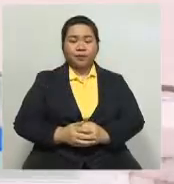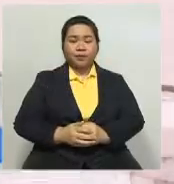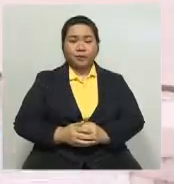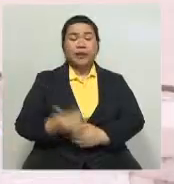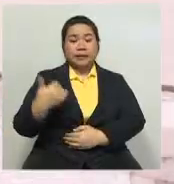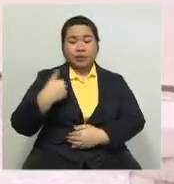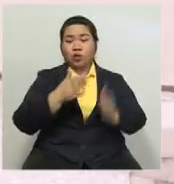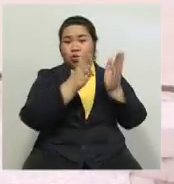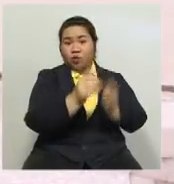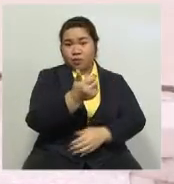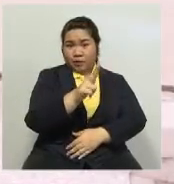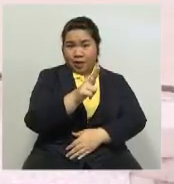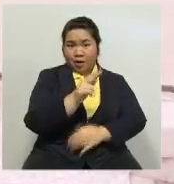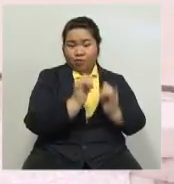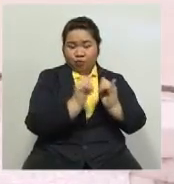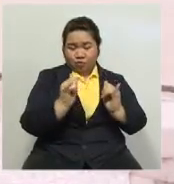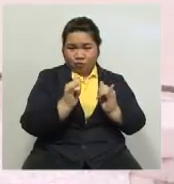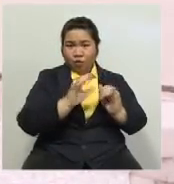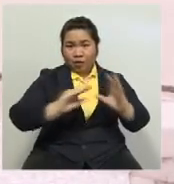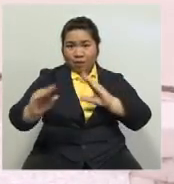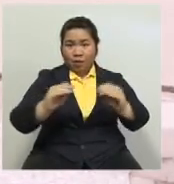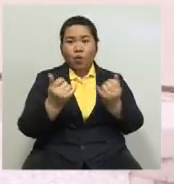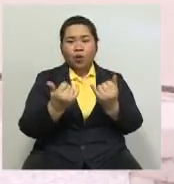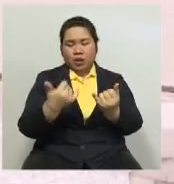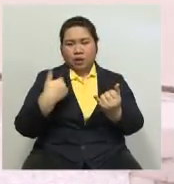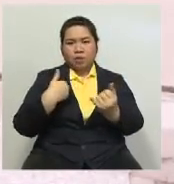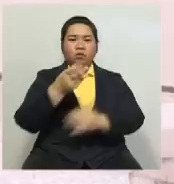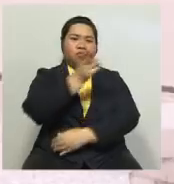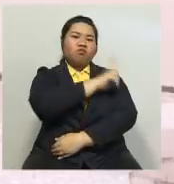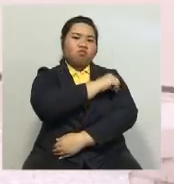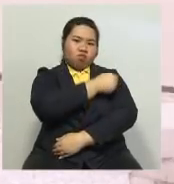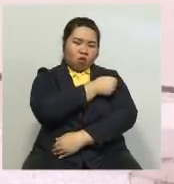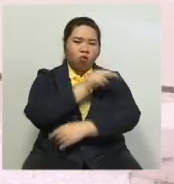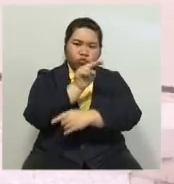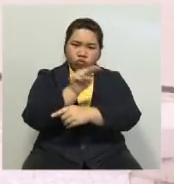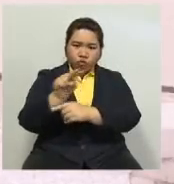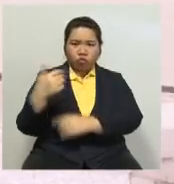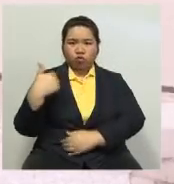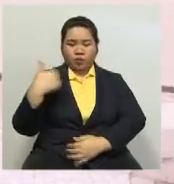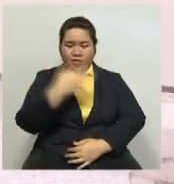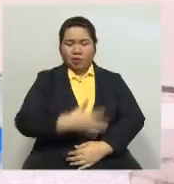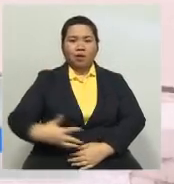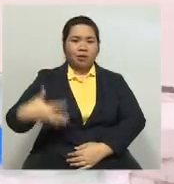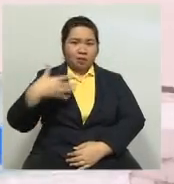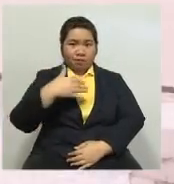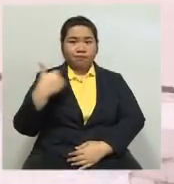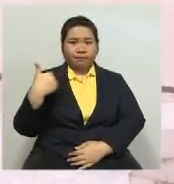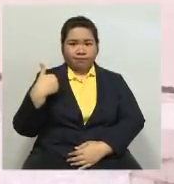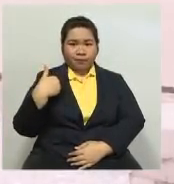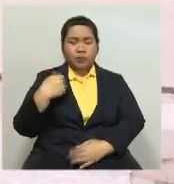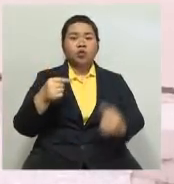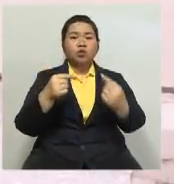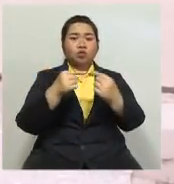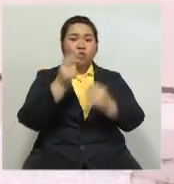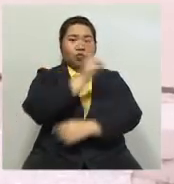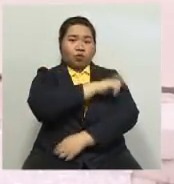หลังจากทั้ง13คนออกจากโรงพยาบาลในวันนี้แล้วนะคะยังคงต้องมีทีมแพทย์คอยติดตามดูแลสุขภาพร่างกายเป็นระยะค่ะโดยบรรยากาศที่โร